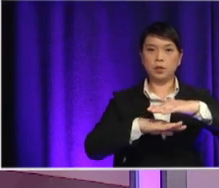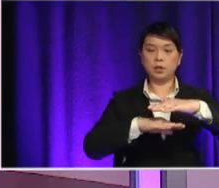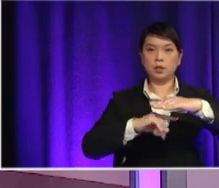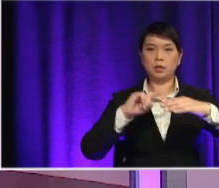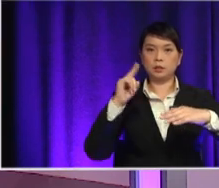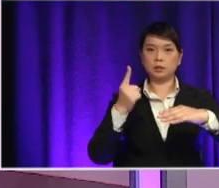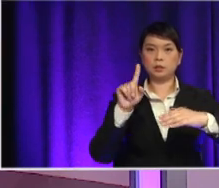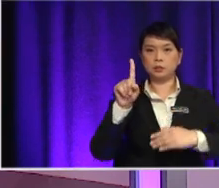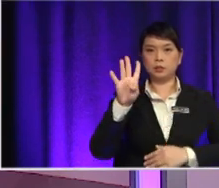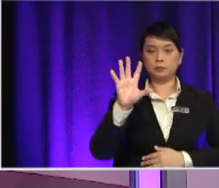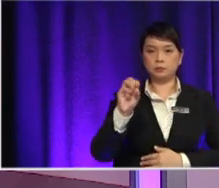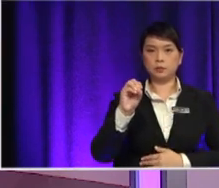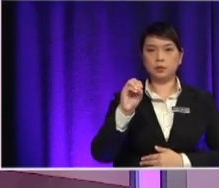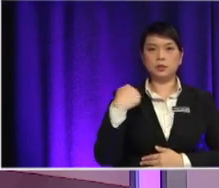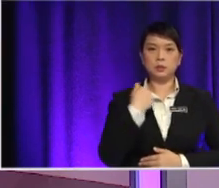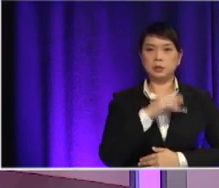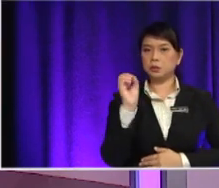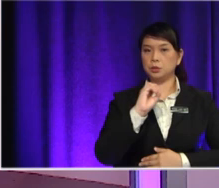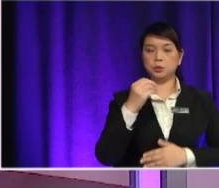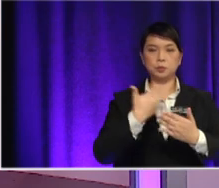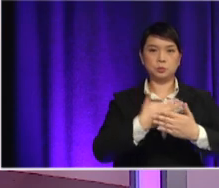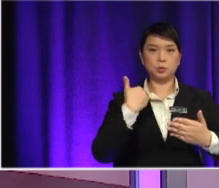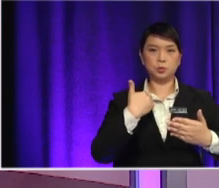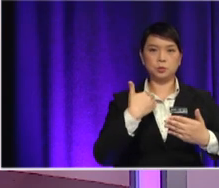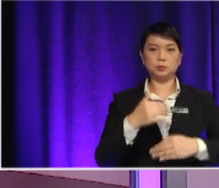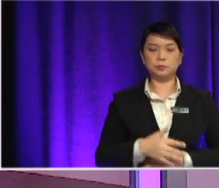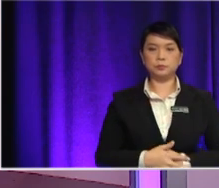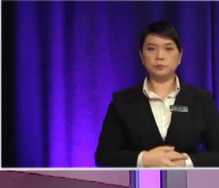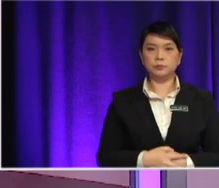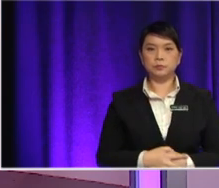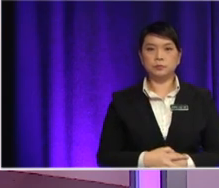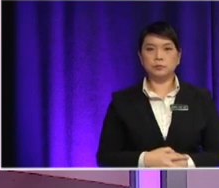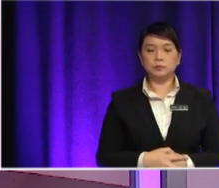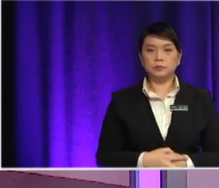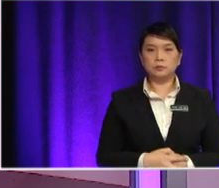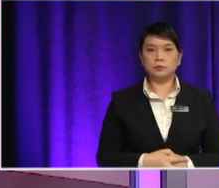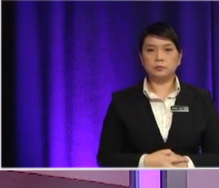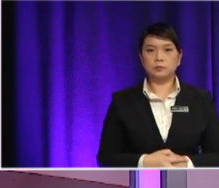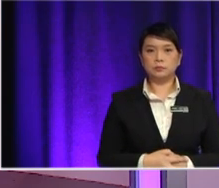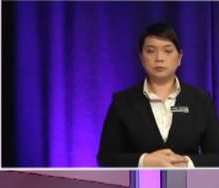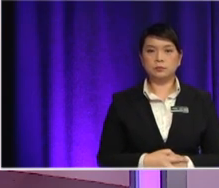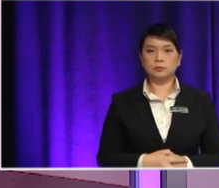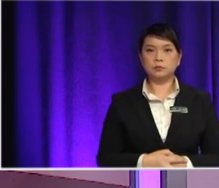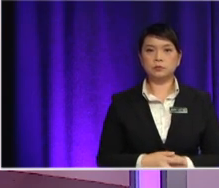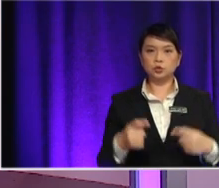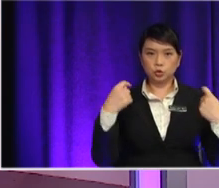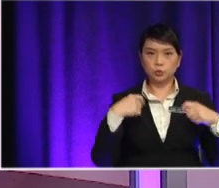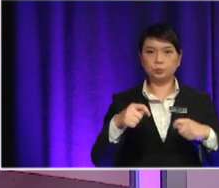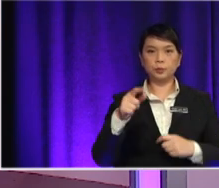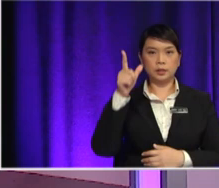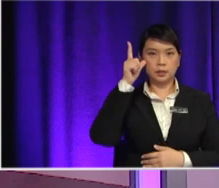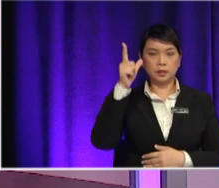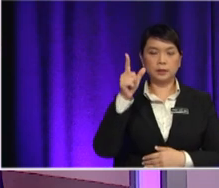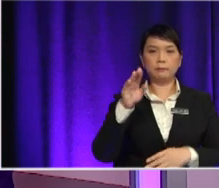Tapi kita tak ada yang sebelum. Ya, okay. Betul. Tip saya mudah saja, murid. Awak cuma tengok perbezaan antara dua kelas